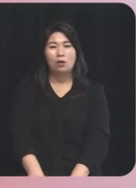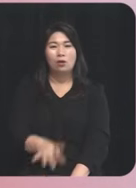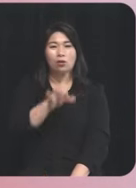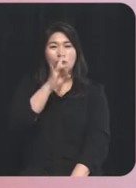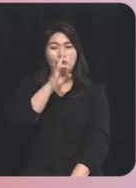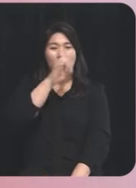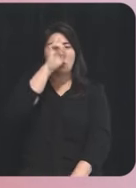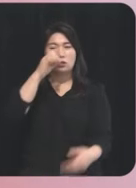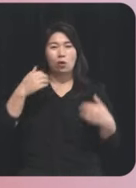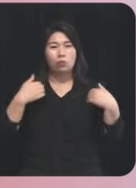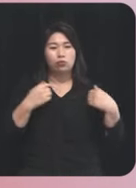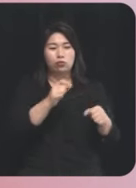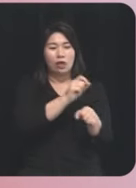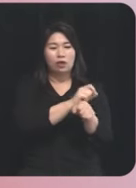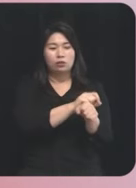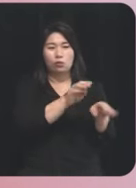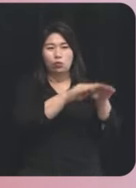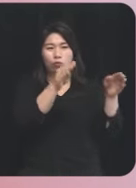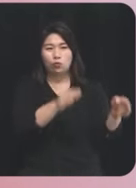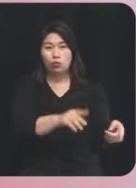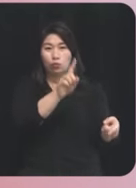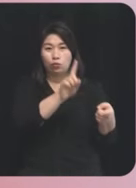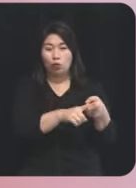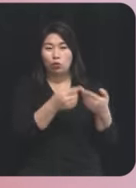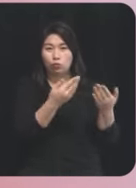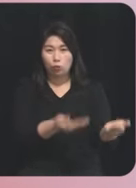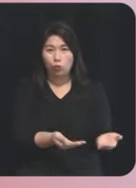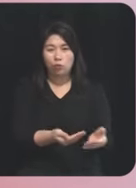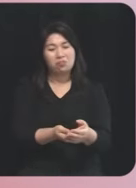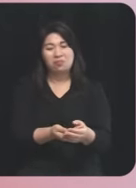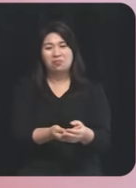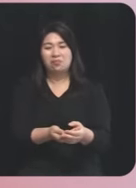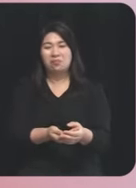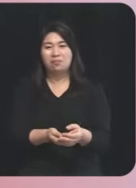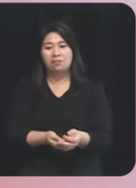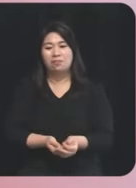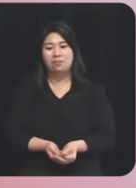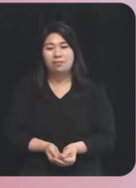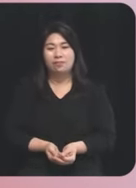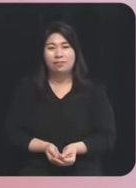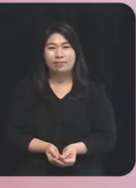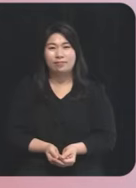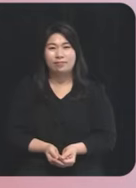중앙정부 행정기관으로서 계속 존속시킬 거냐, 그러나 저는 그거에 대해서는